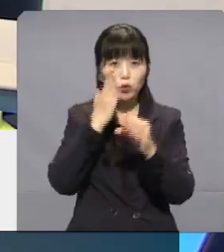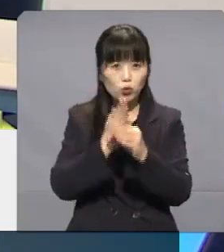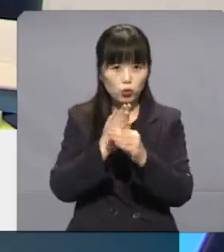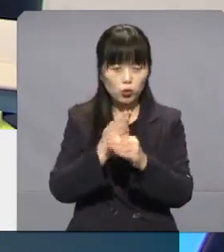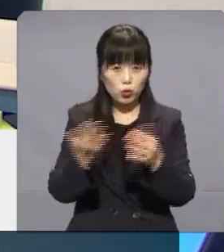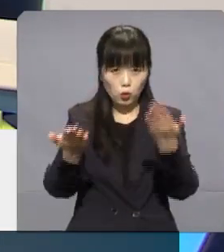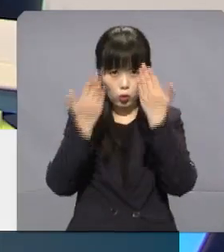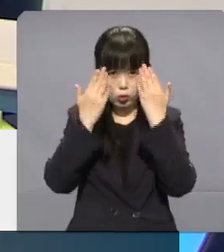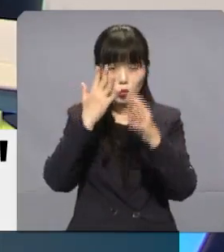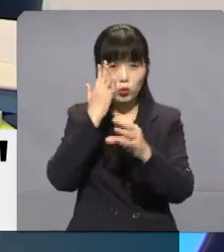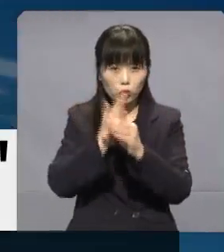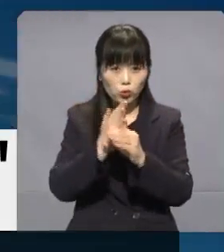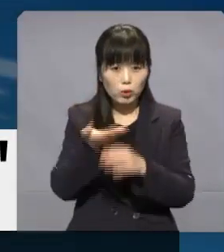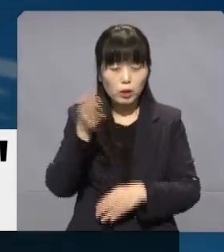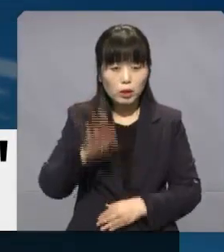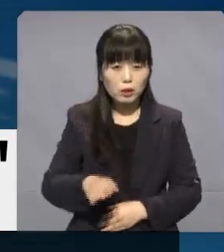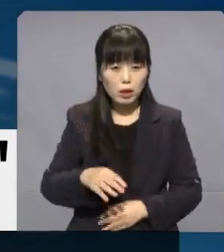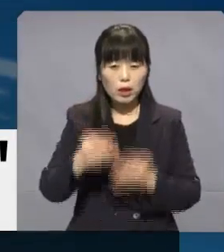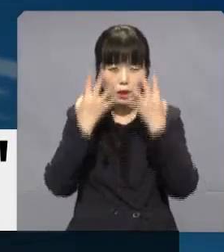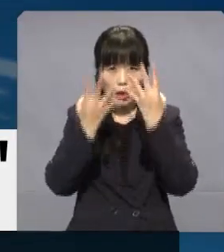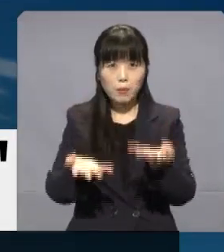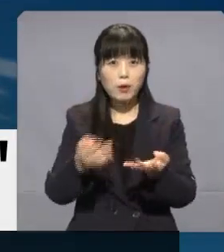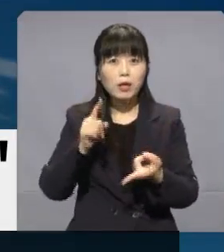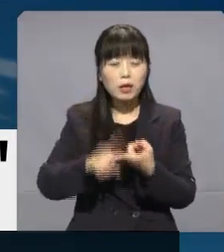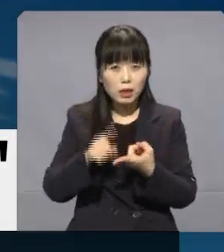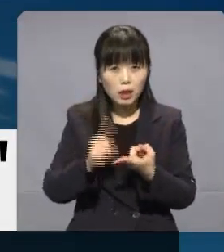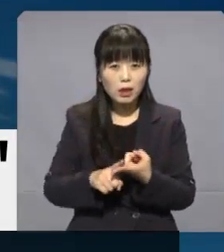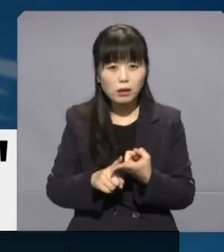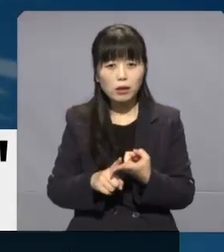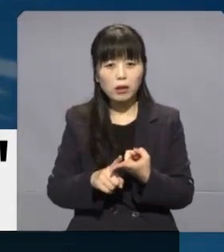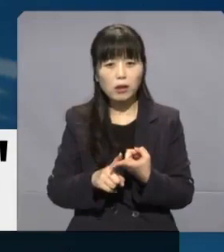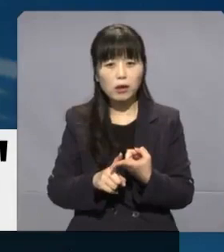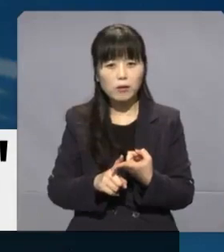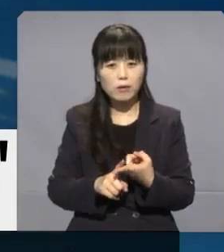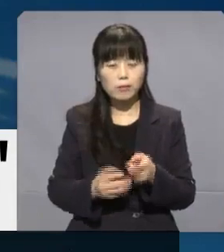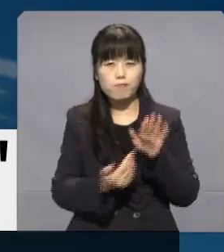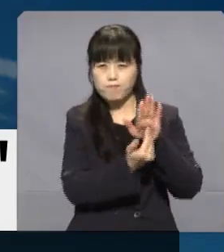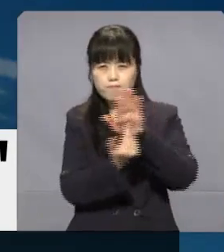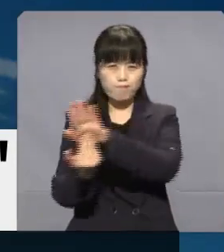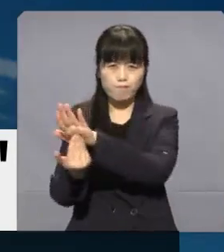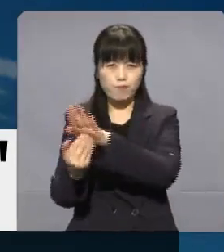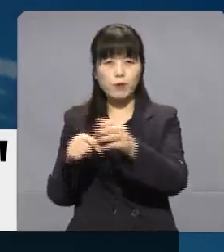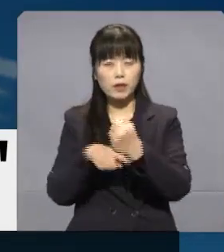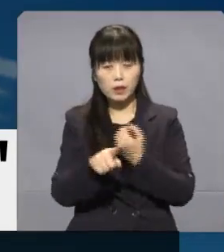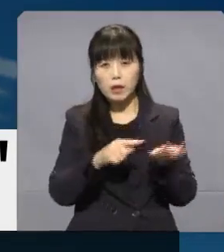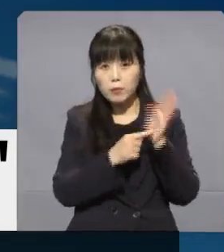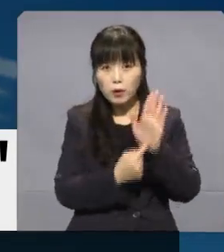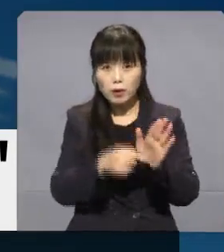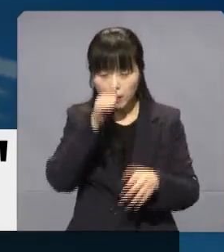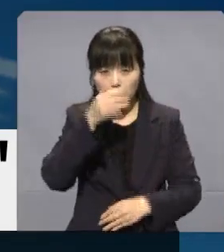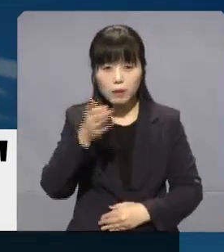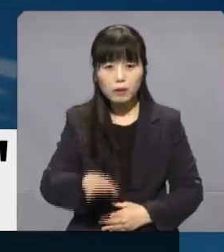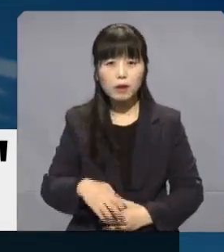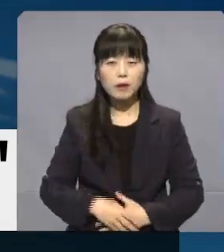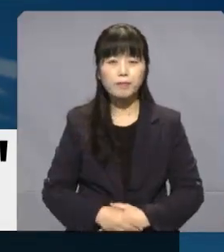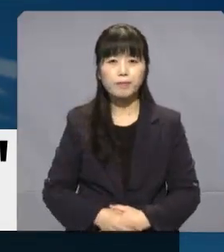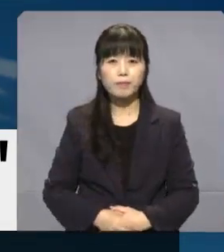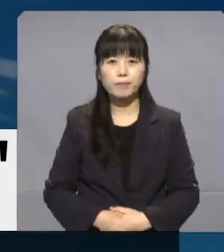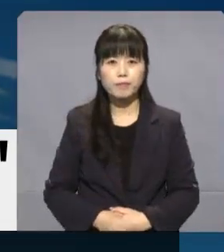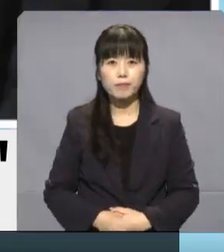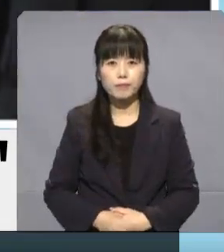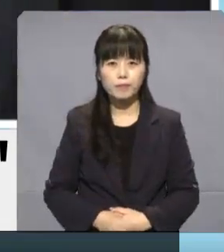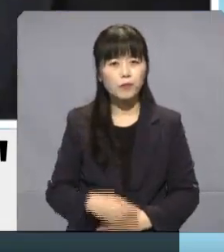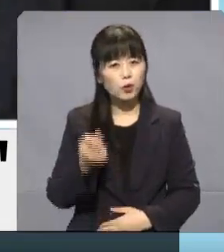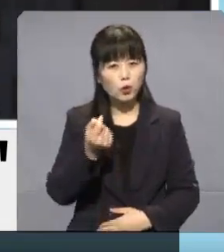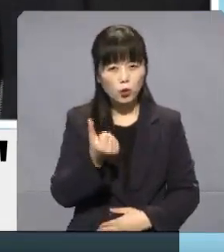옥중에 있으면서 본인이 사면에 대해서 뭐 거절의 의사를 표명했다라고 하는데 그런데 이제